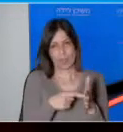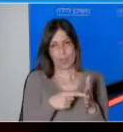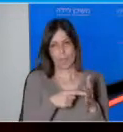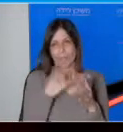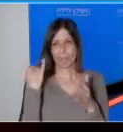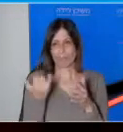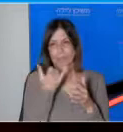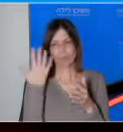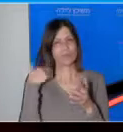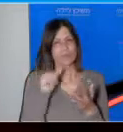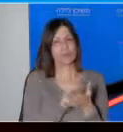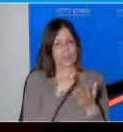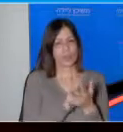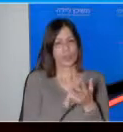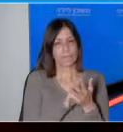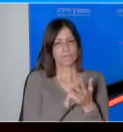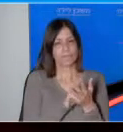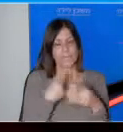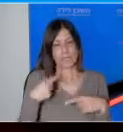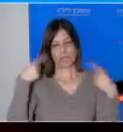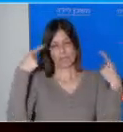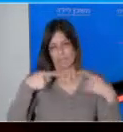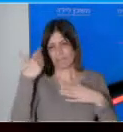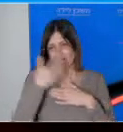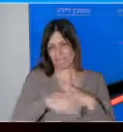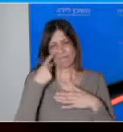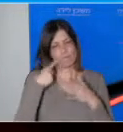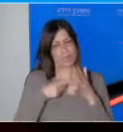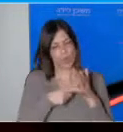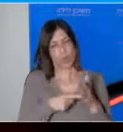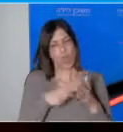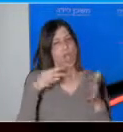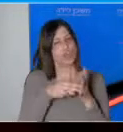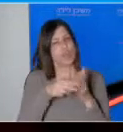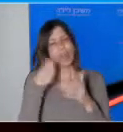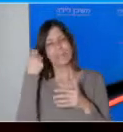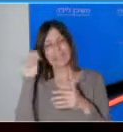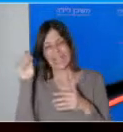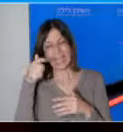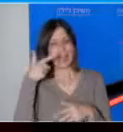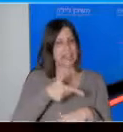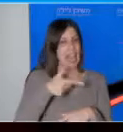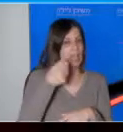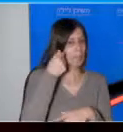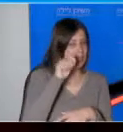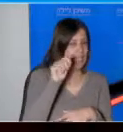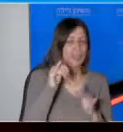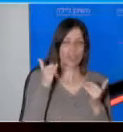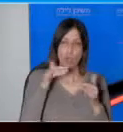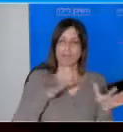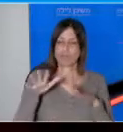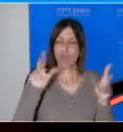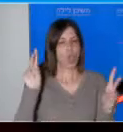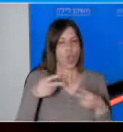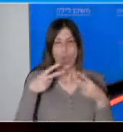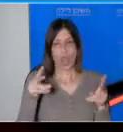הזמן היה בעיתונים בימים האחרונים, הראו שהחשמל מתייקר והדלק מתייקר, אז נכון, הממשלה לא